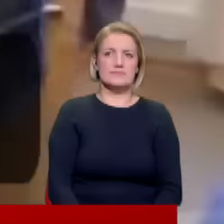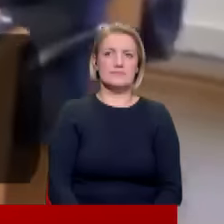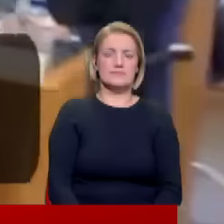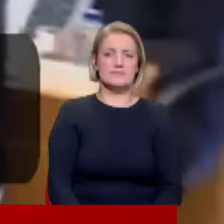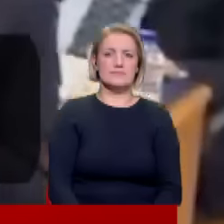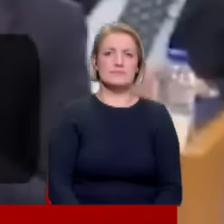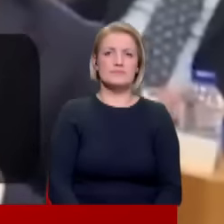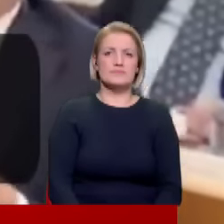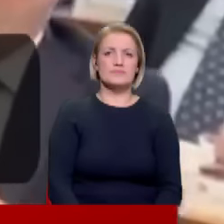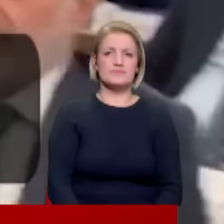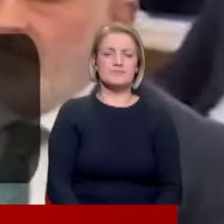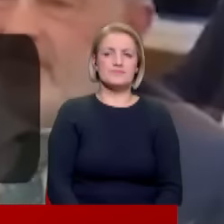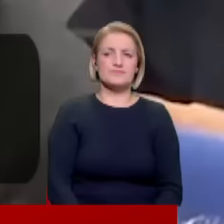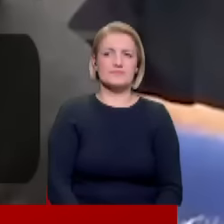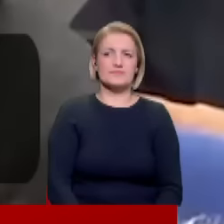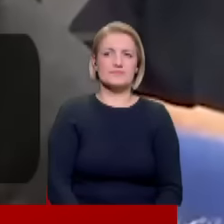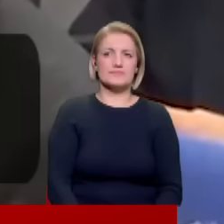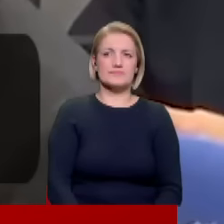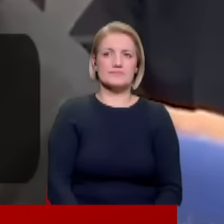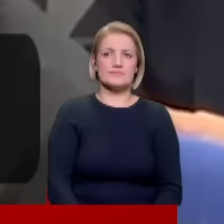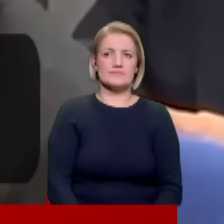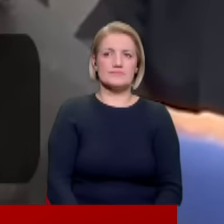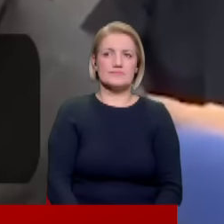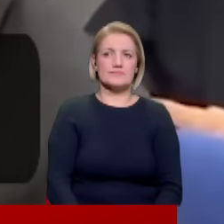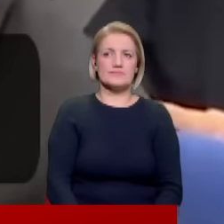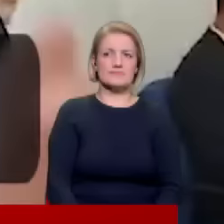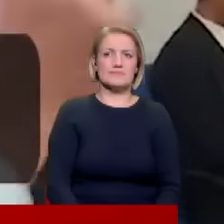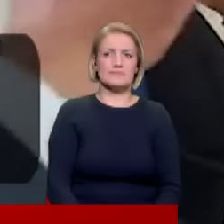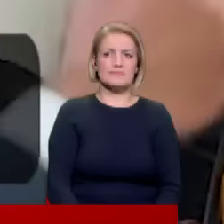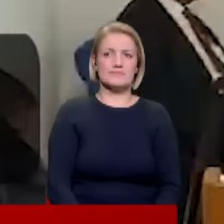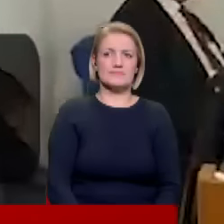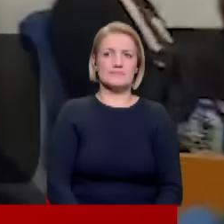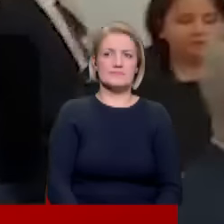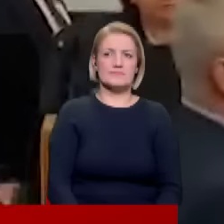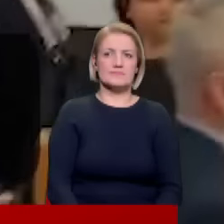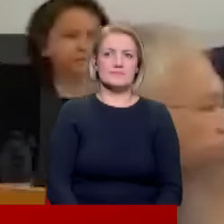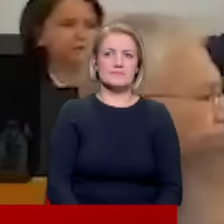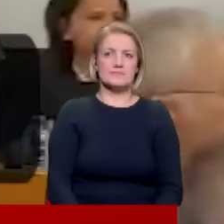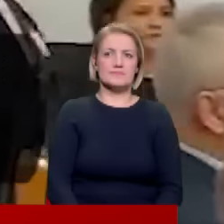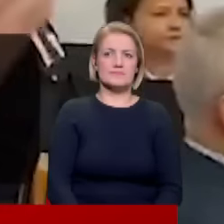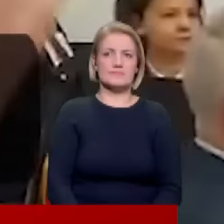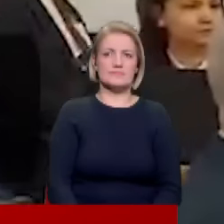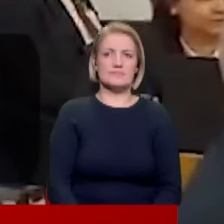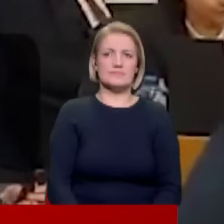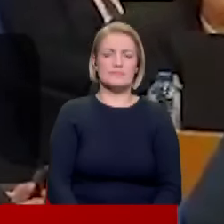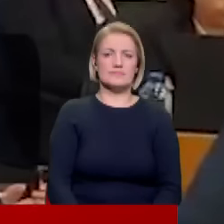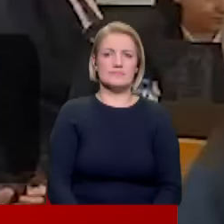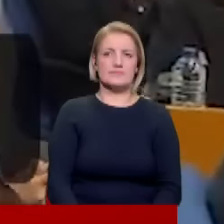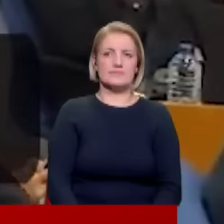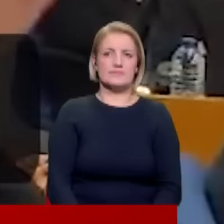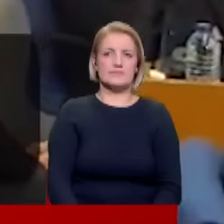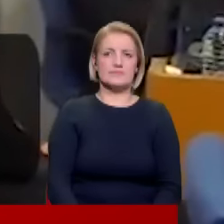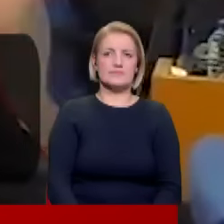musun? Görüşmek istemiyorum. Şov yapıyorsunuz. Tiyatrocusunuz siz. Bu davaya sahip çıkmak şu olsa siz ne iş